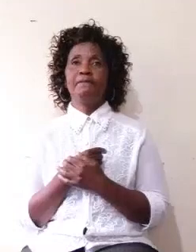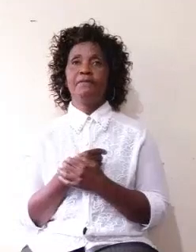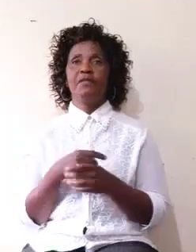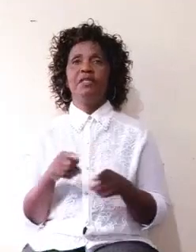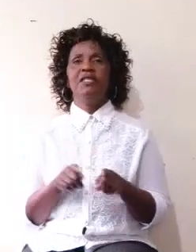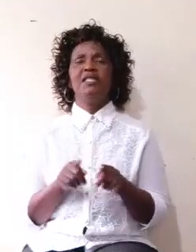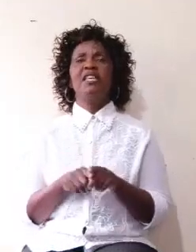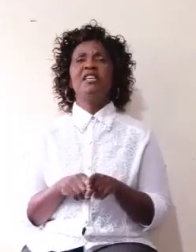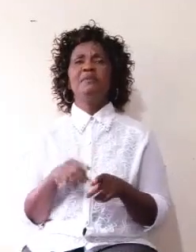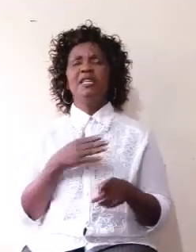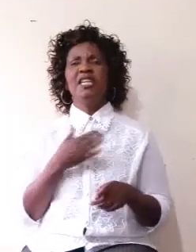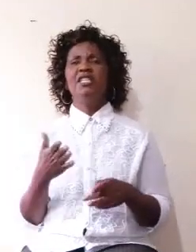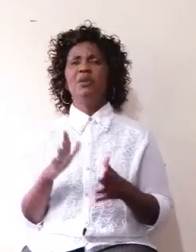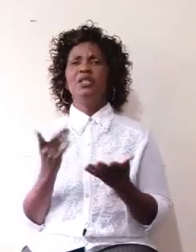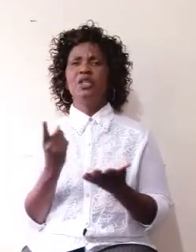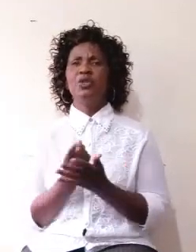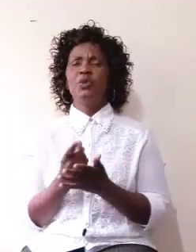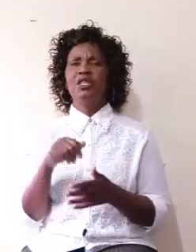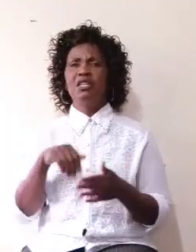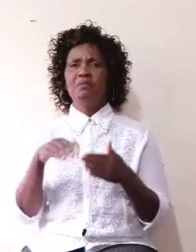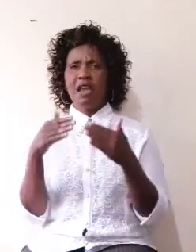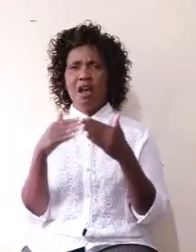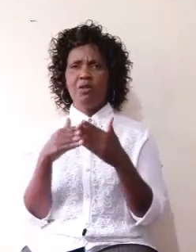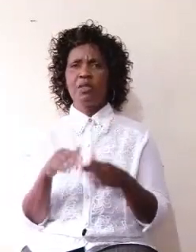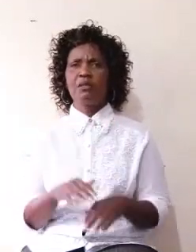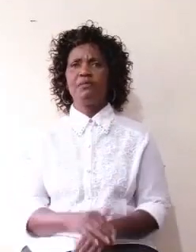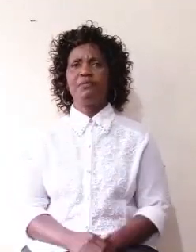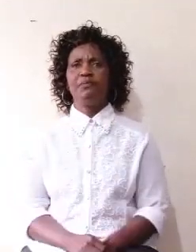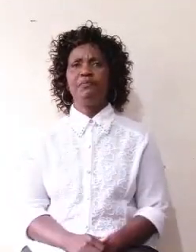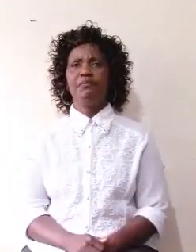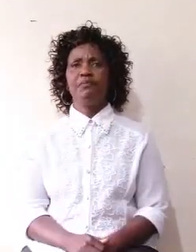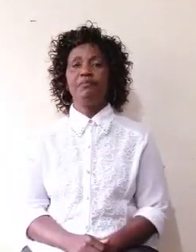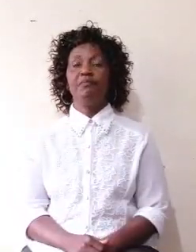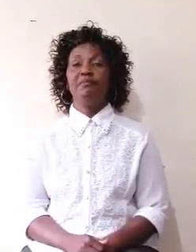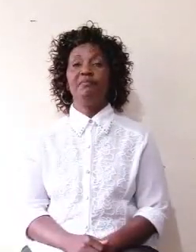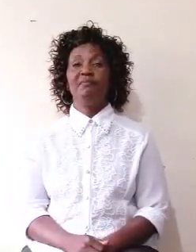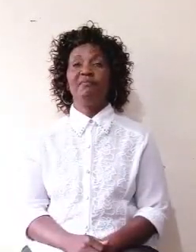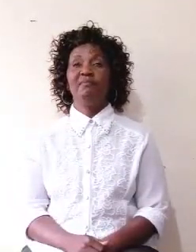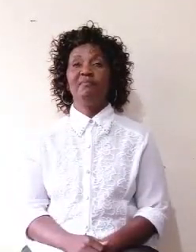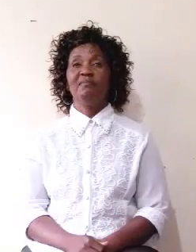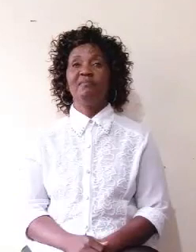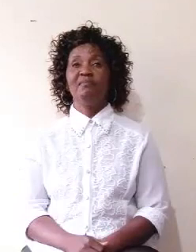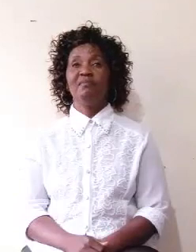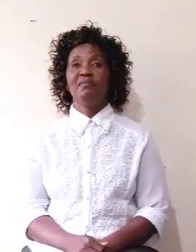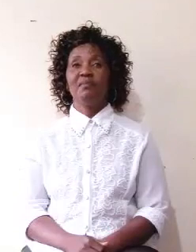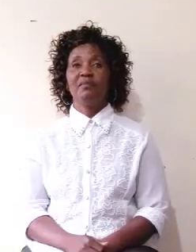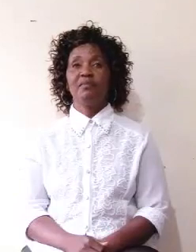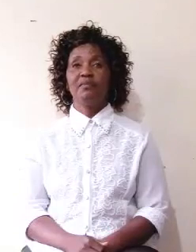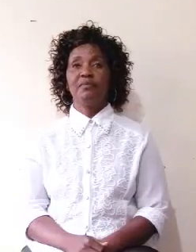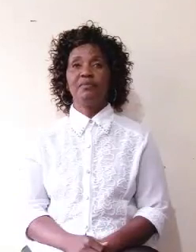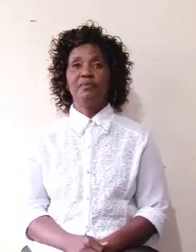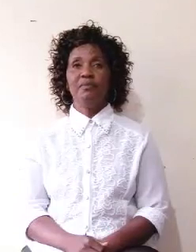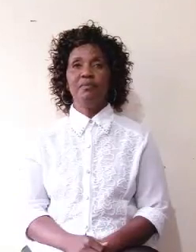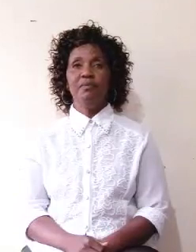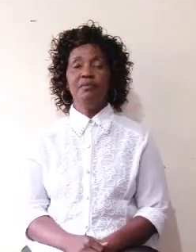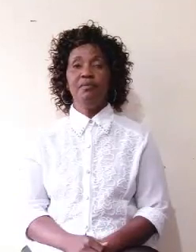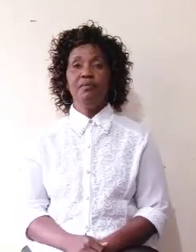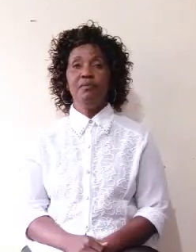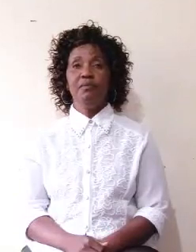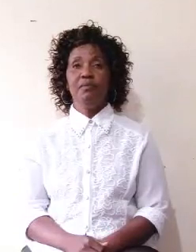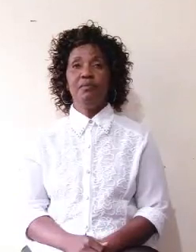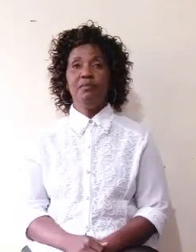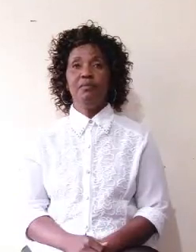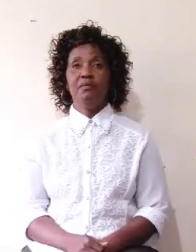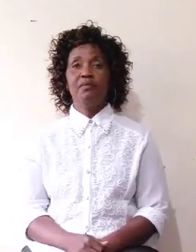kumuita seiko munhu auya pamba naye muri pamapenyu butkamudadaro vanhu vasvika pambaka nokuita seikoimi